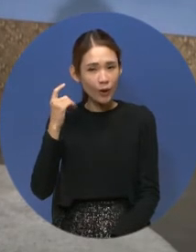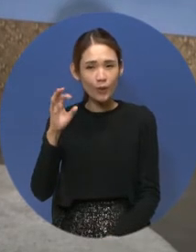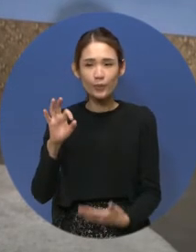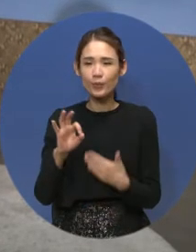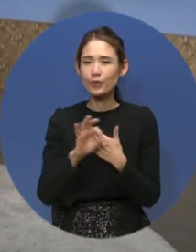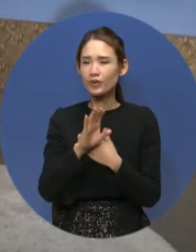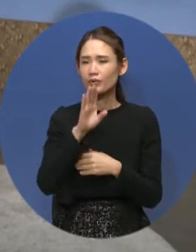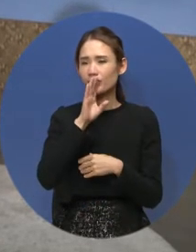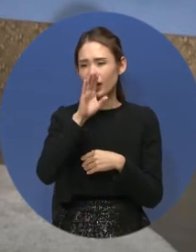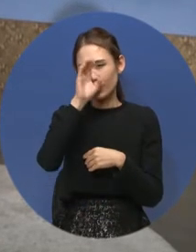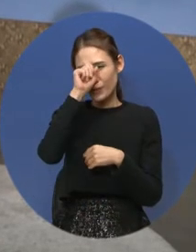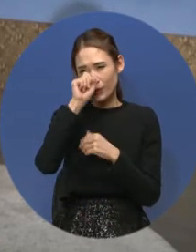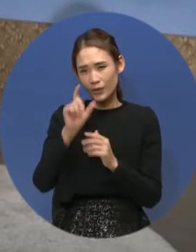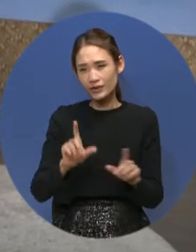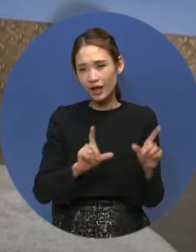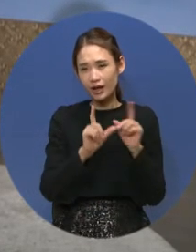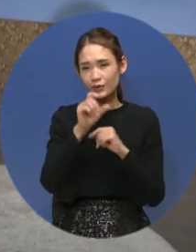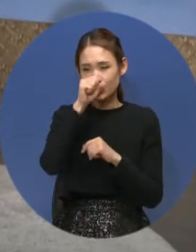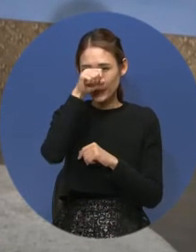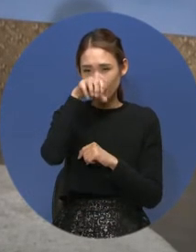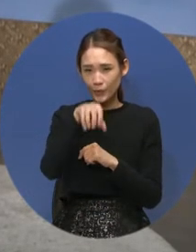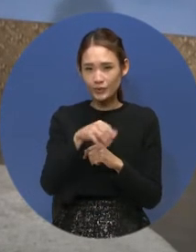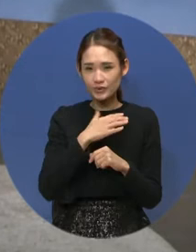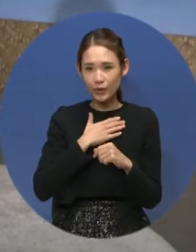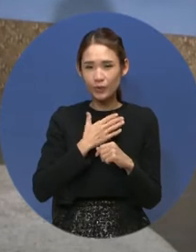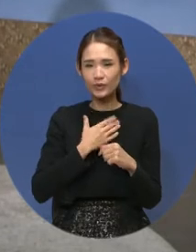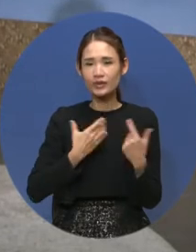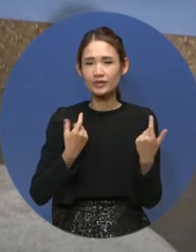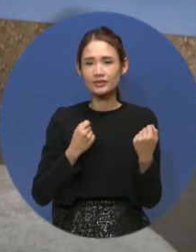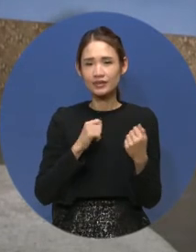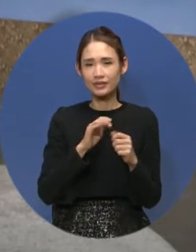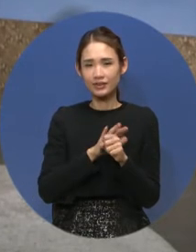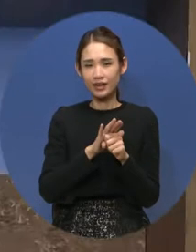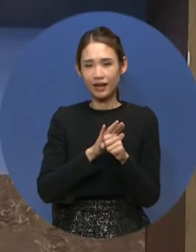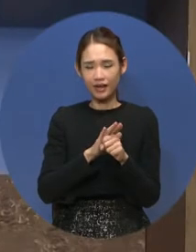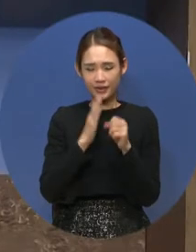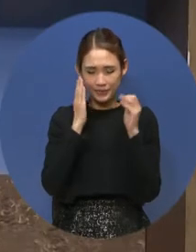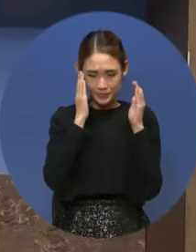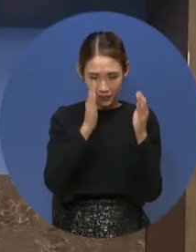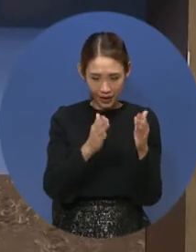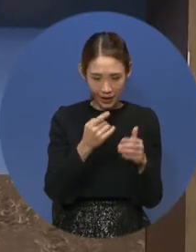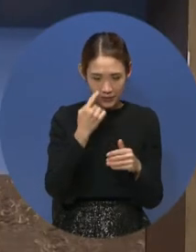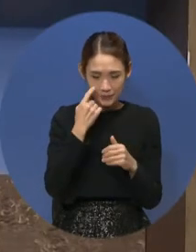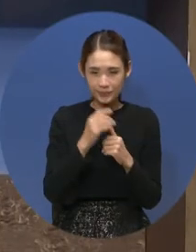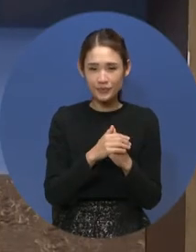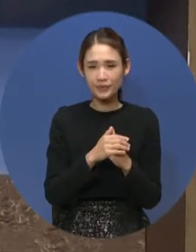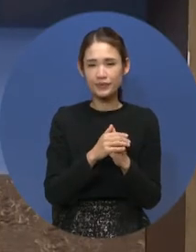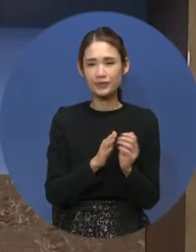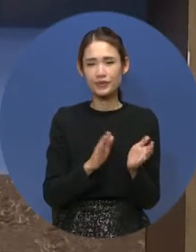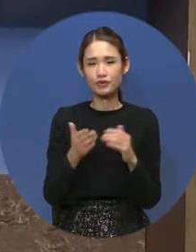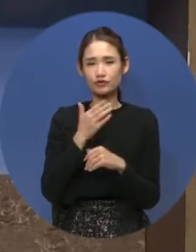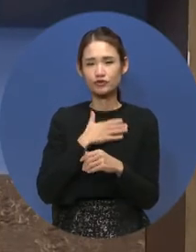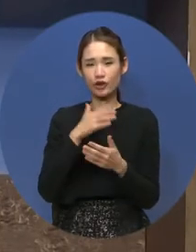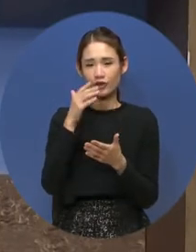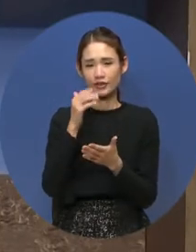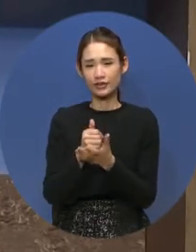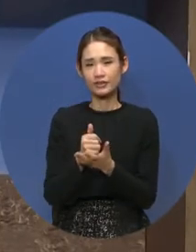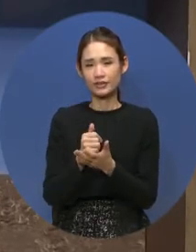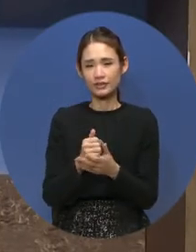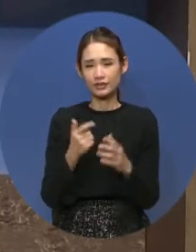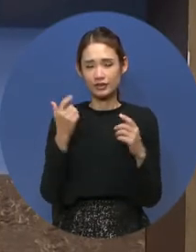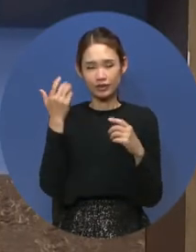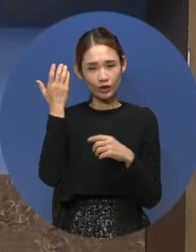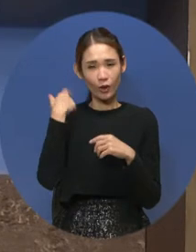것 같은데요. 예. 저도 영등포 구민이라서 굉장히 애착이 갑니다. 네. 그럼 이제 구청장님께서는